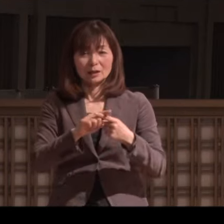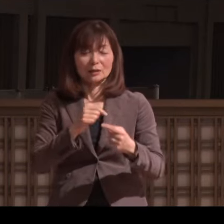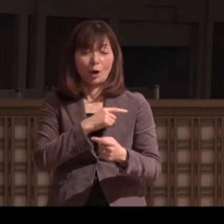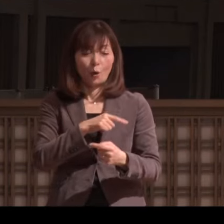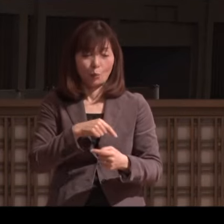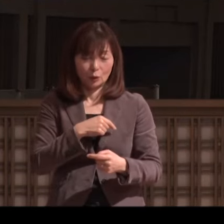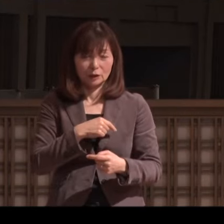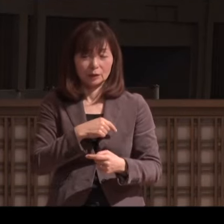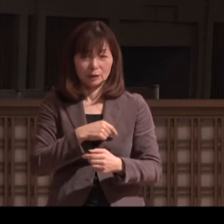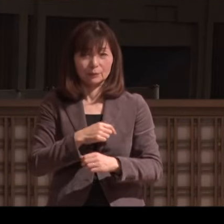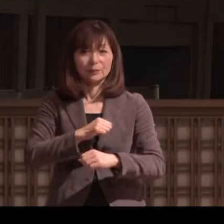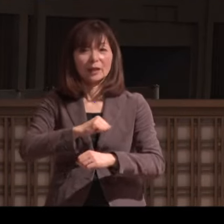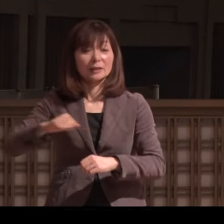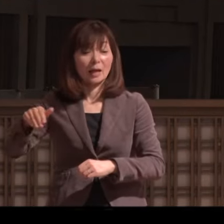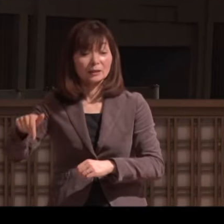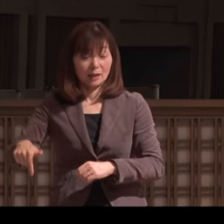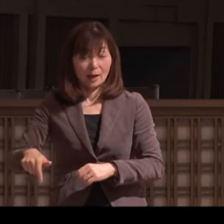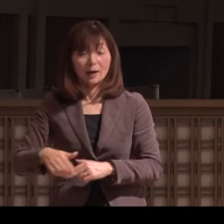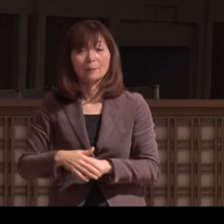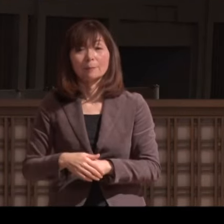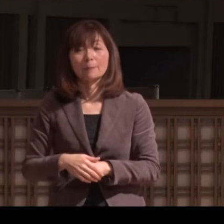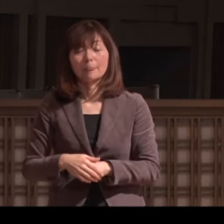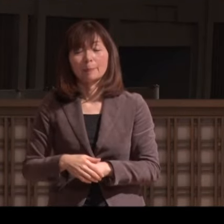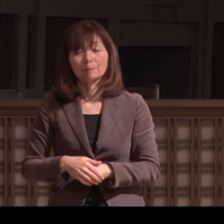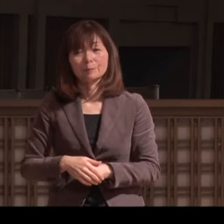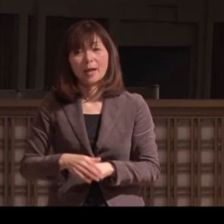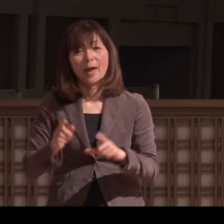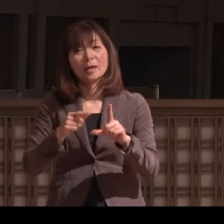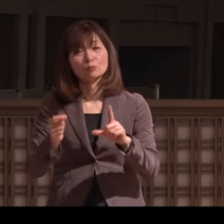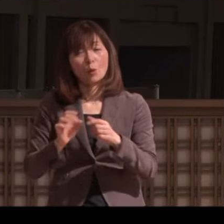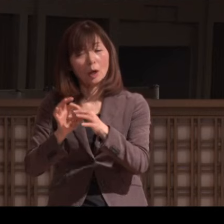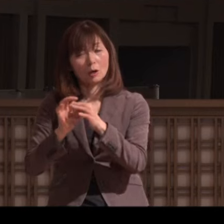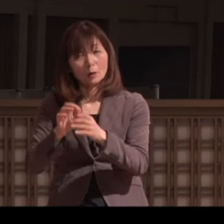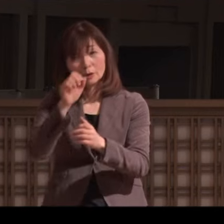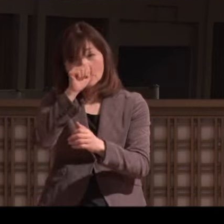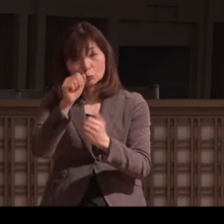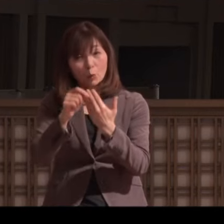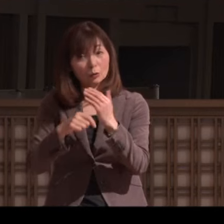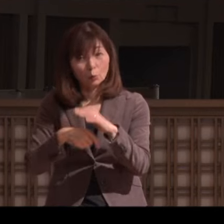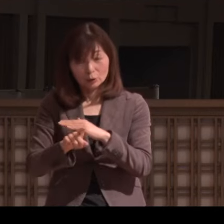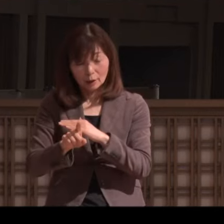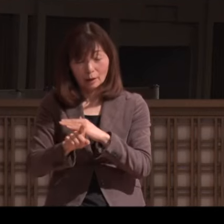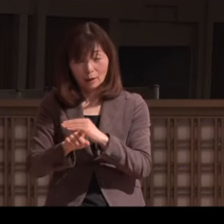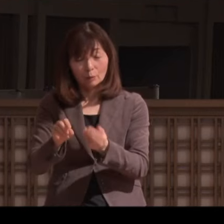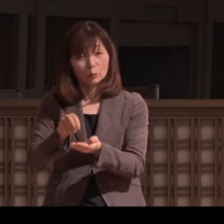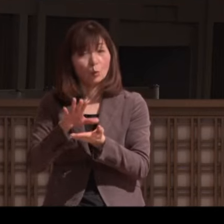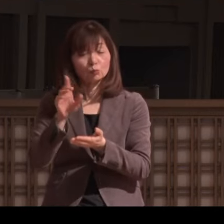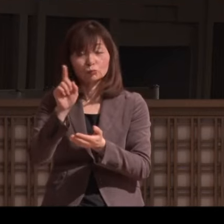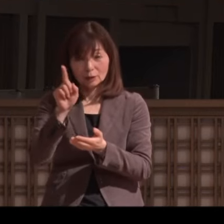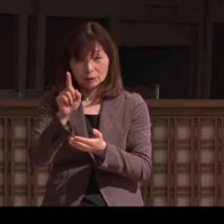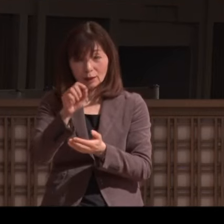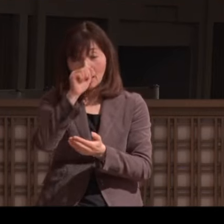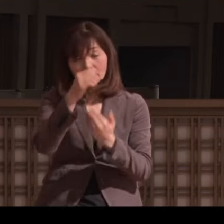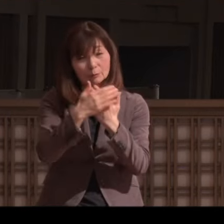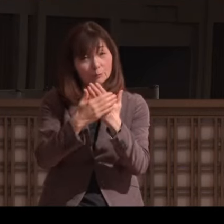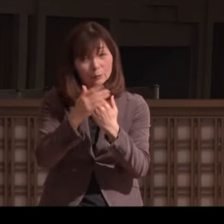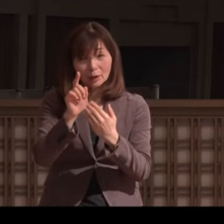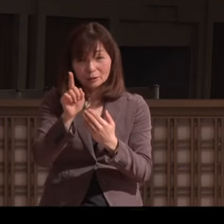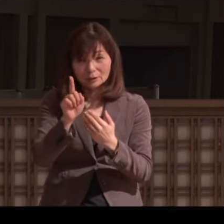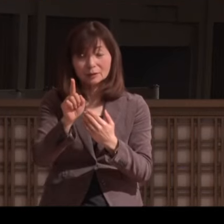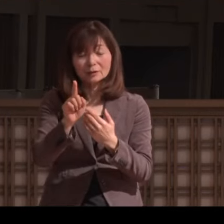左下にありますねなんでLも関わったらいいの私らに何の得があるのどういういいことがあるの